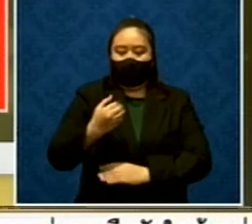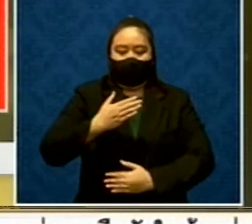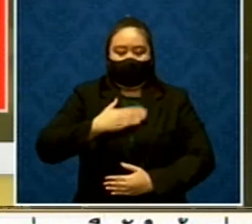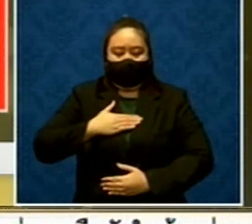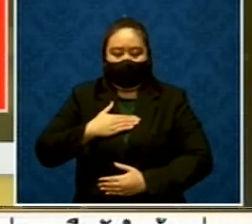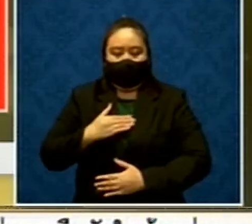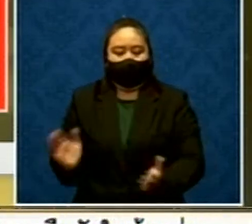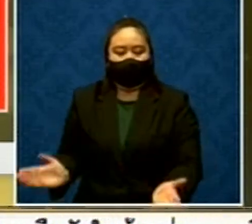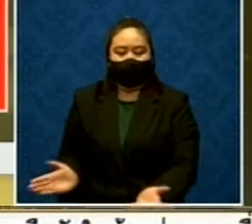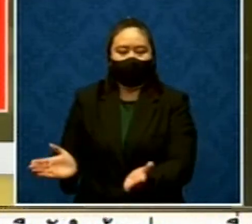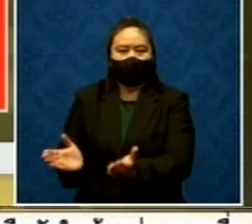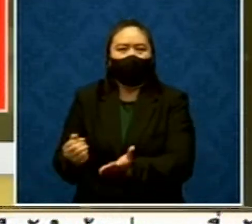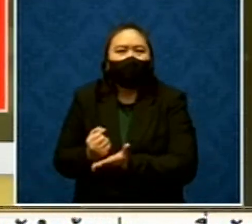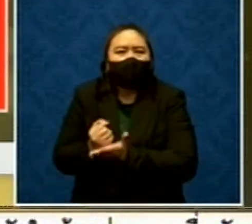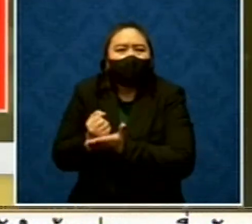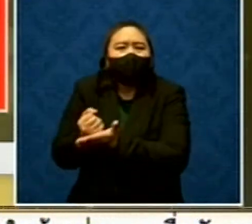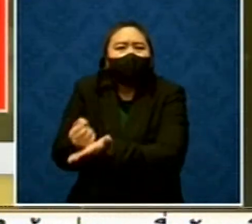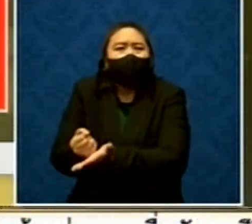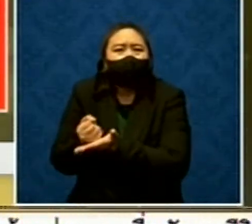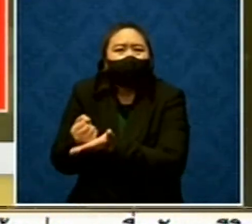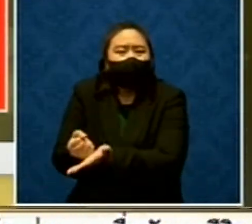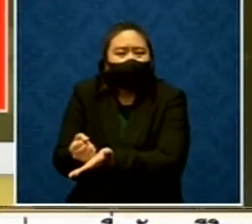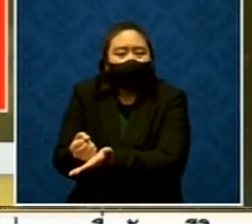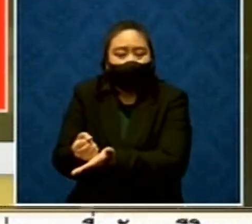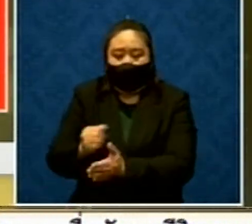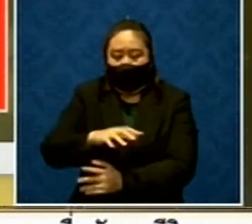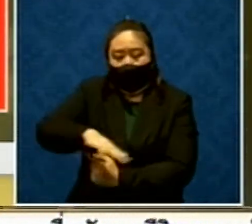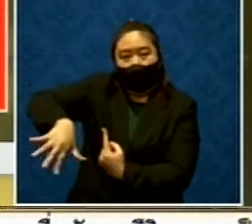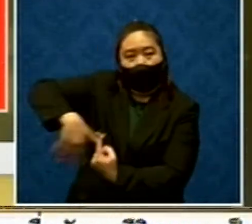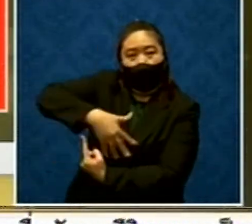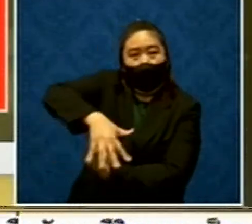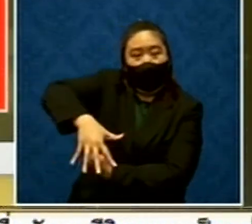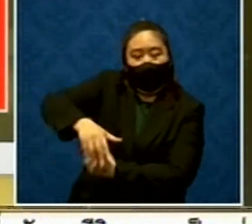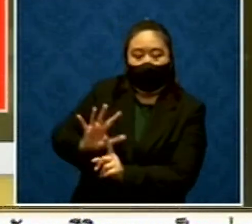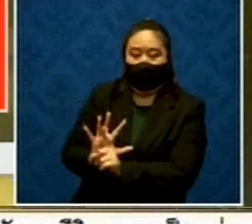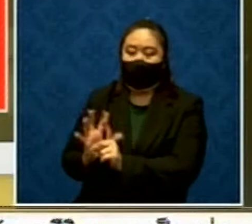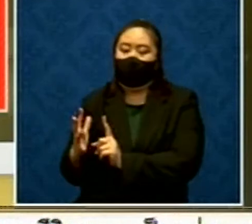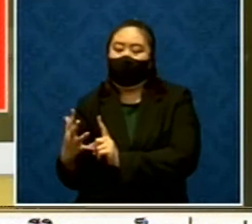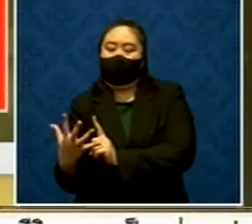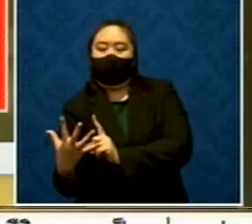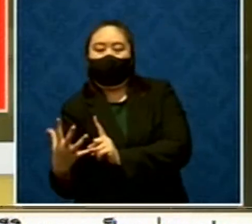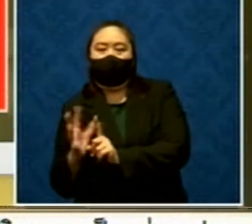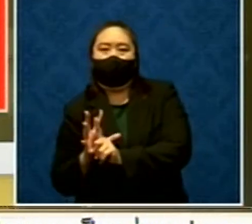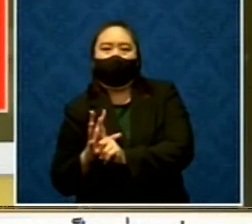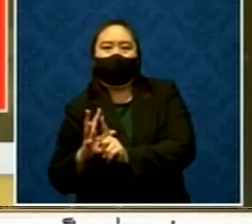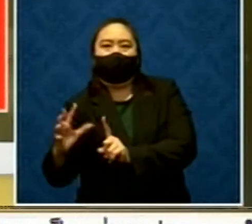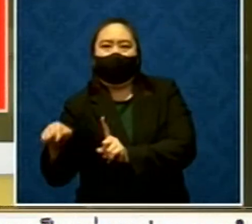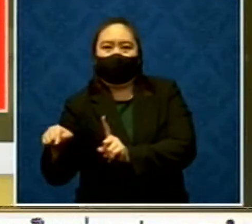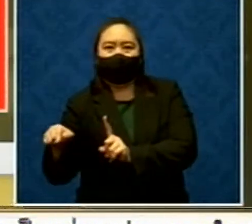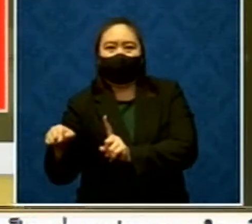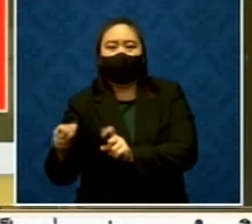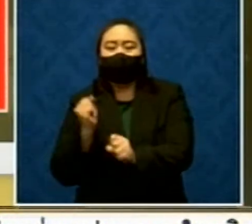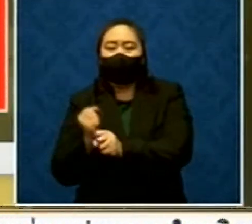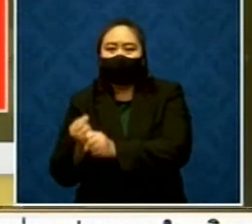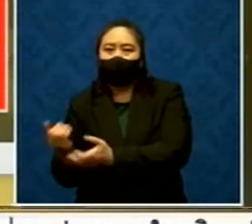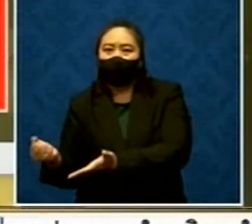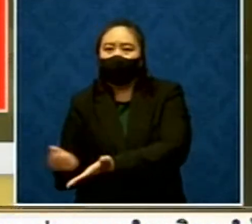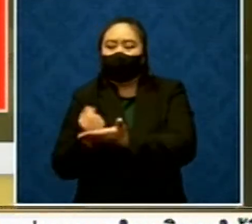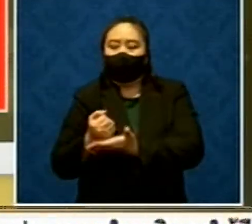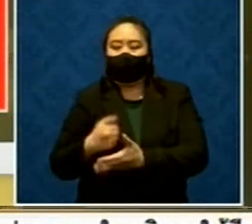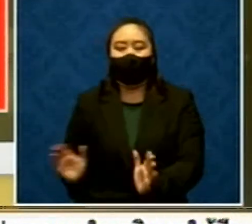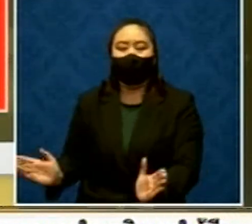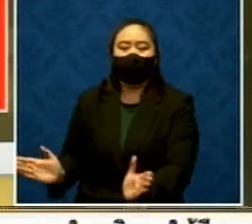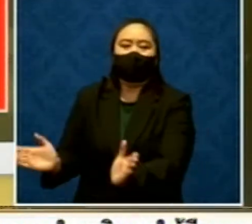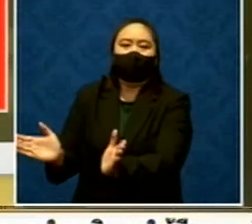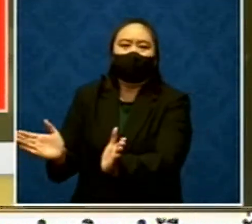คลที่แวดล้อมท่านบุคคลต่างๆที่ทำงานให้ท่านสร้